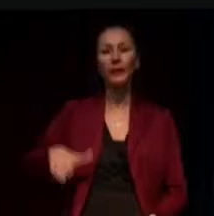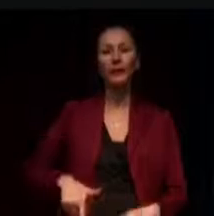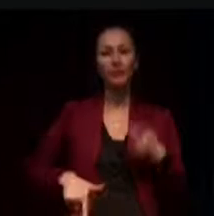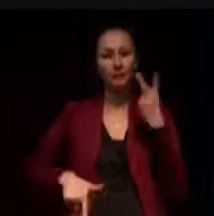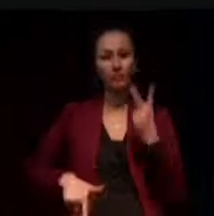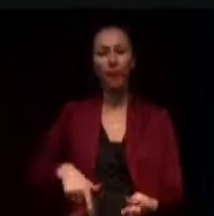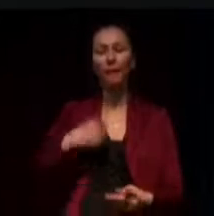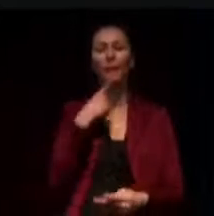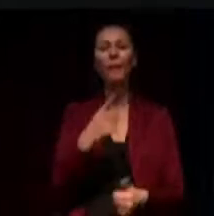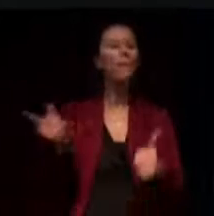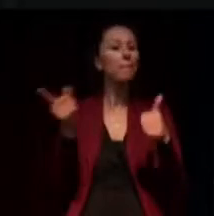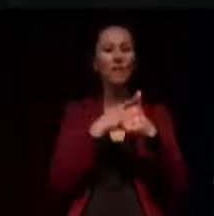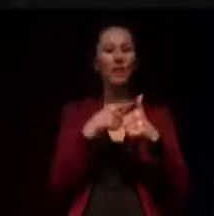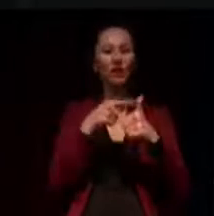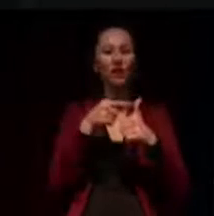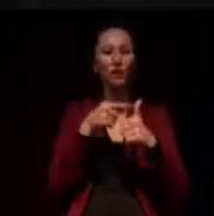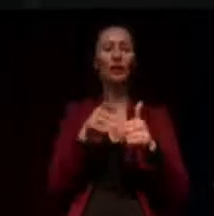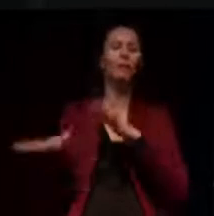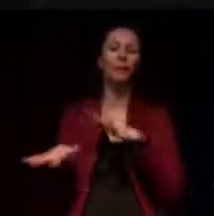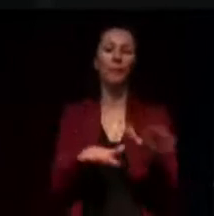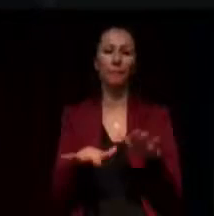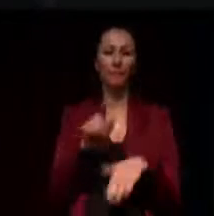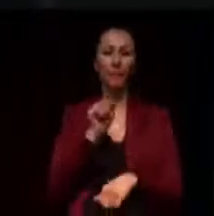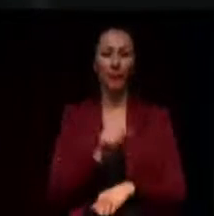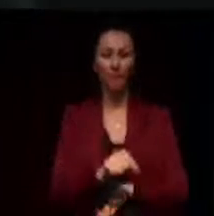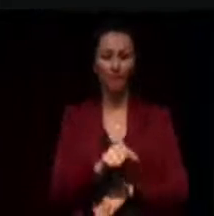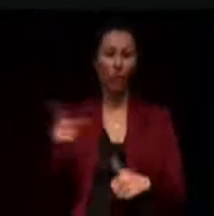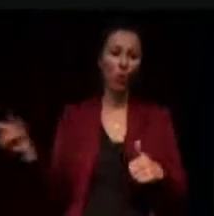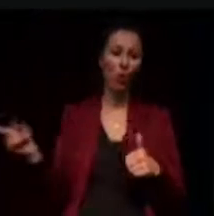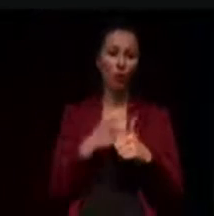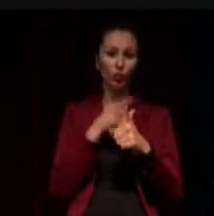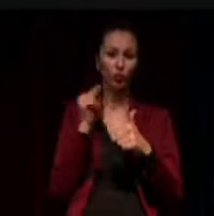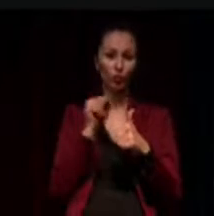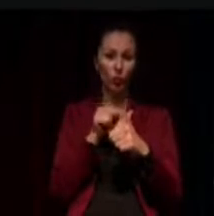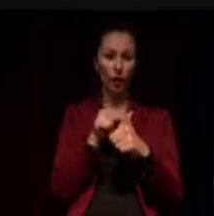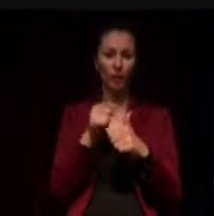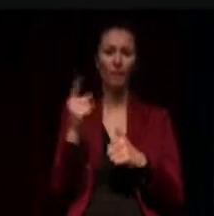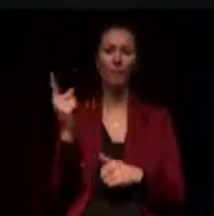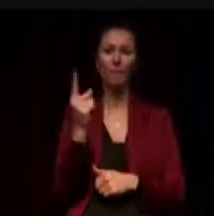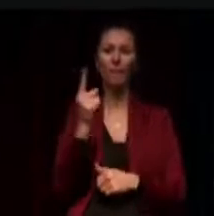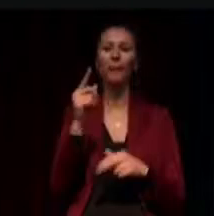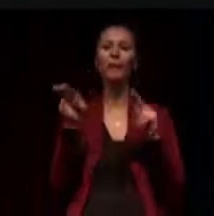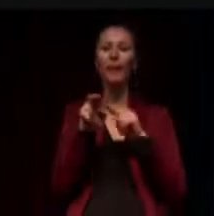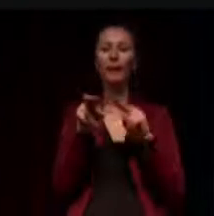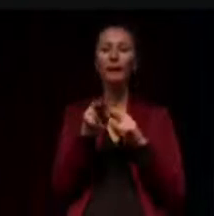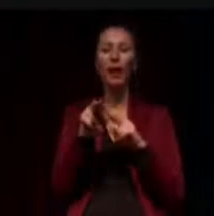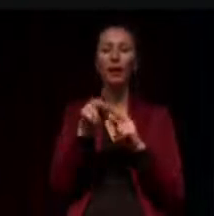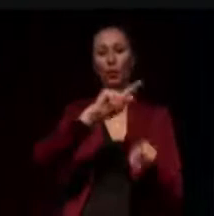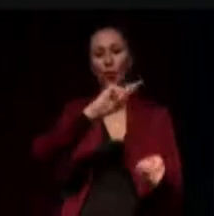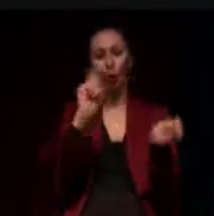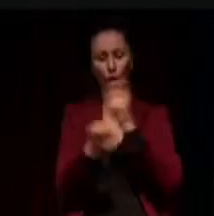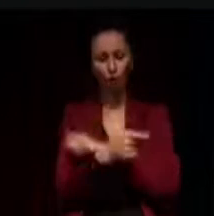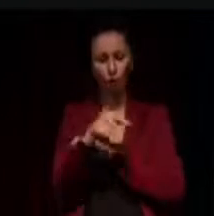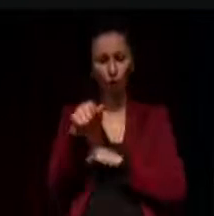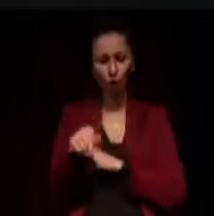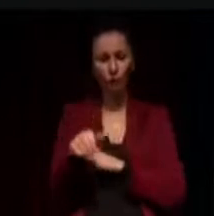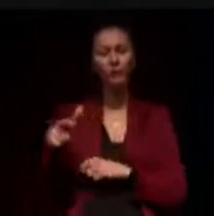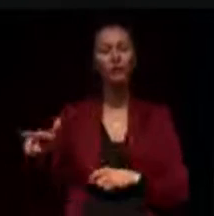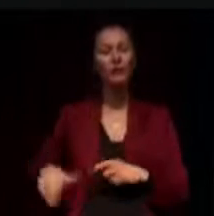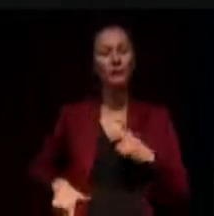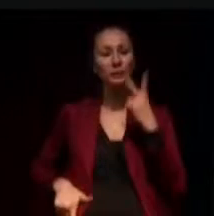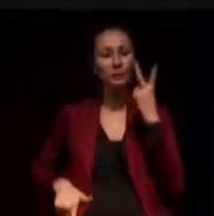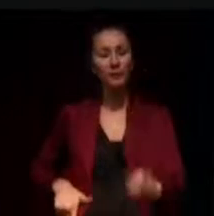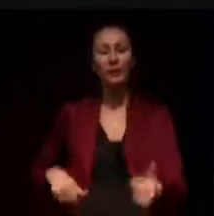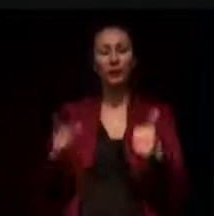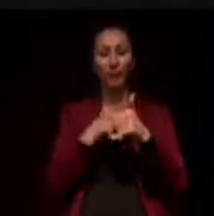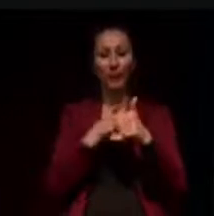İzmir'in demek ki birinci önceliği deprem. Birinci önceliği kentsel dönüşüm. İzmir'in